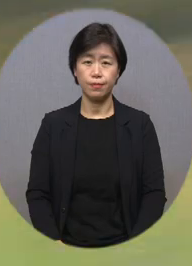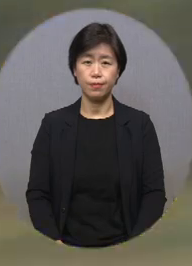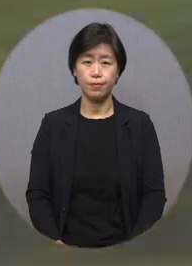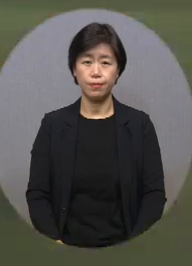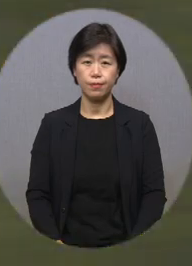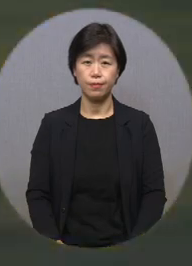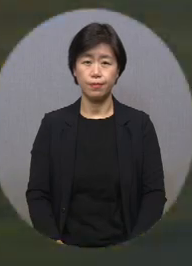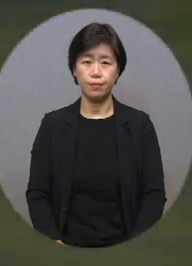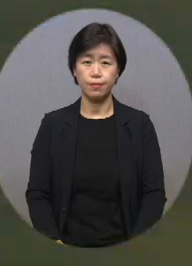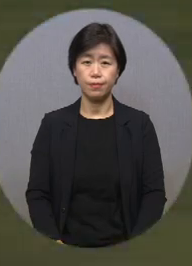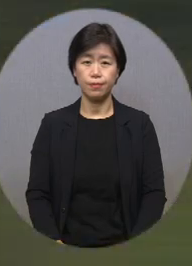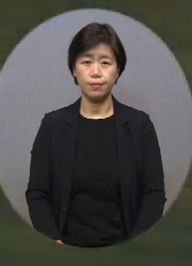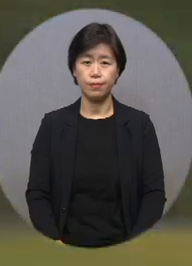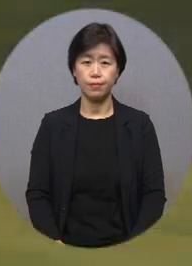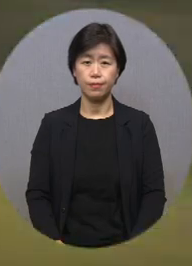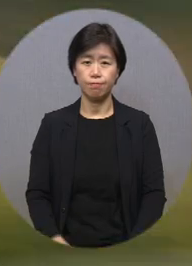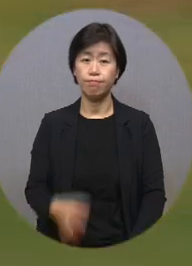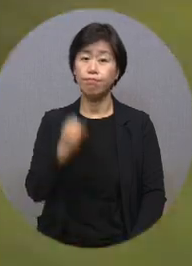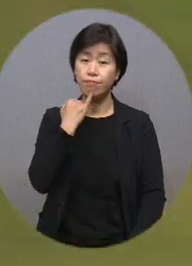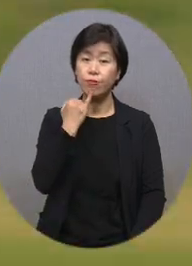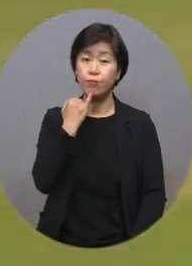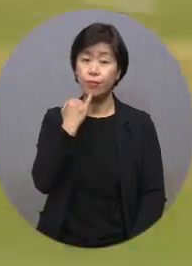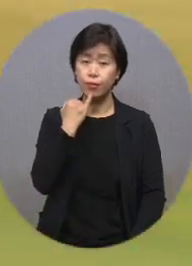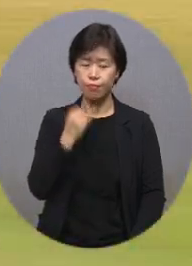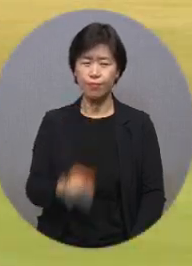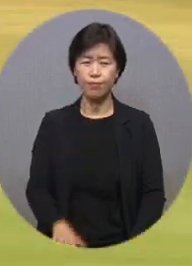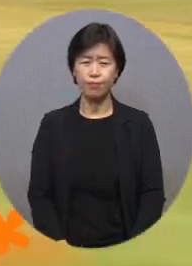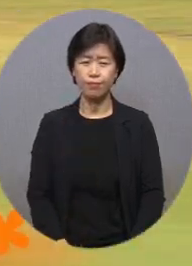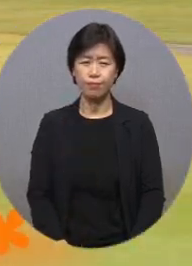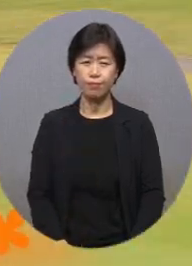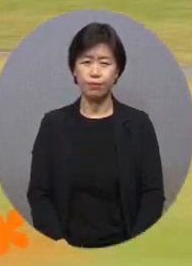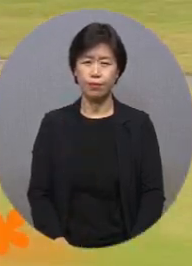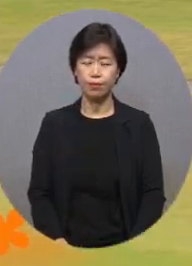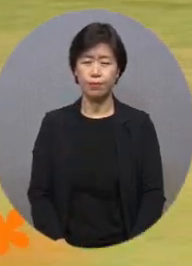와. 와. 괜찮아, 괜찮아. 너무 왼쪽인데, 언니?